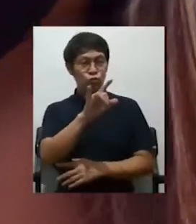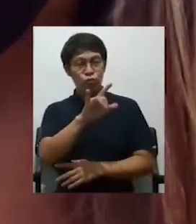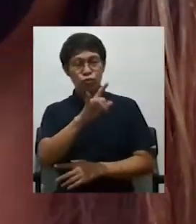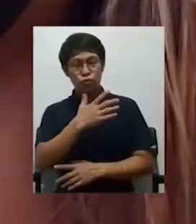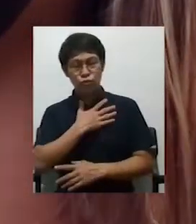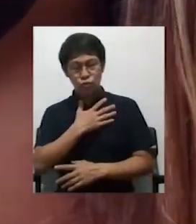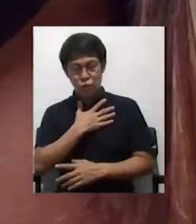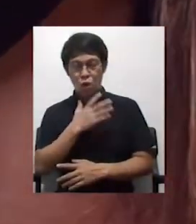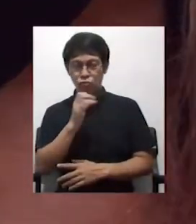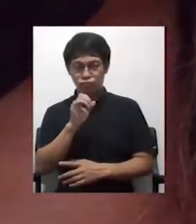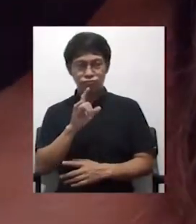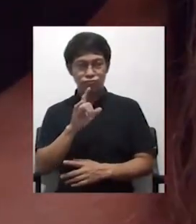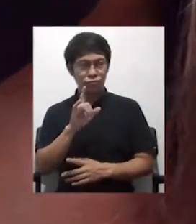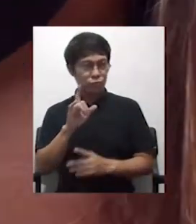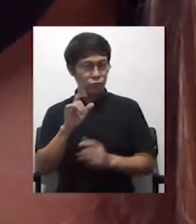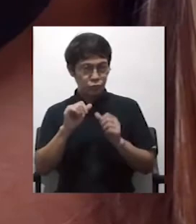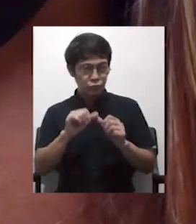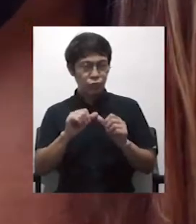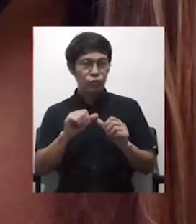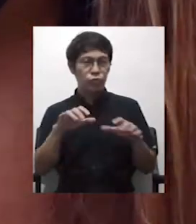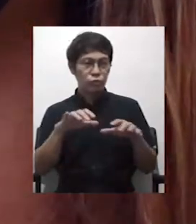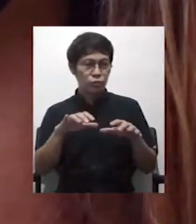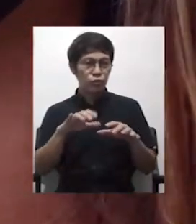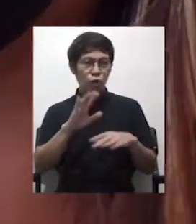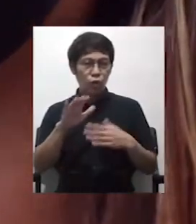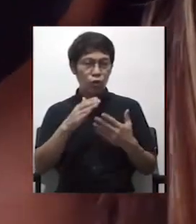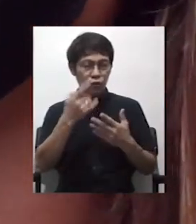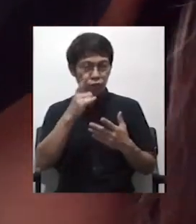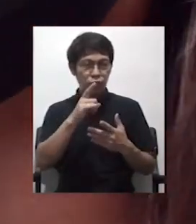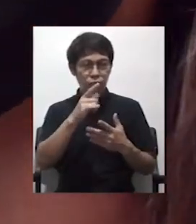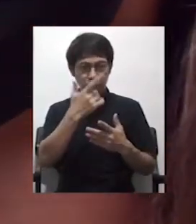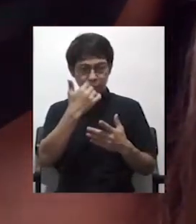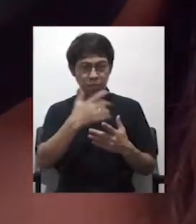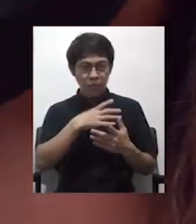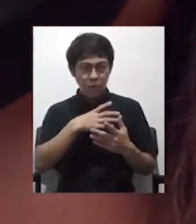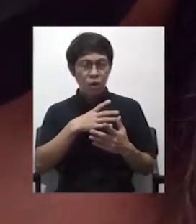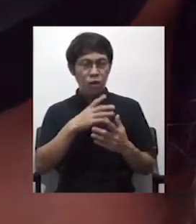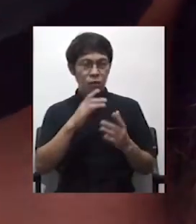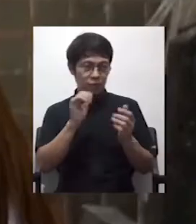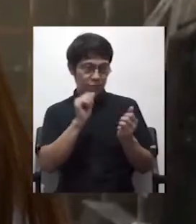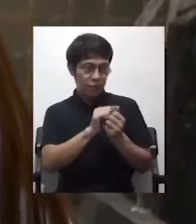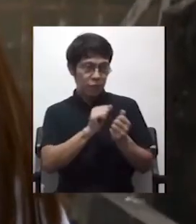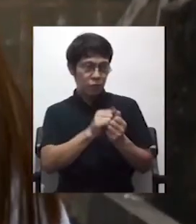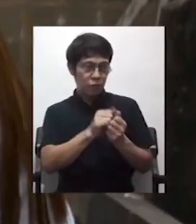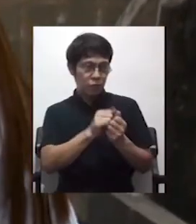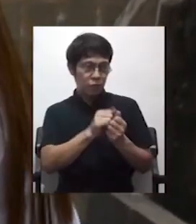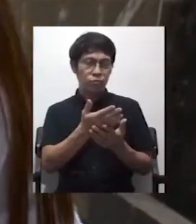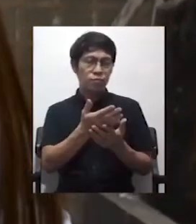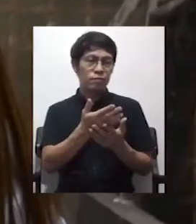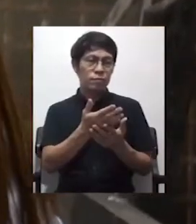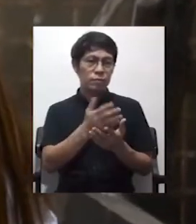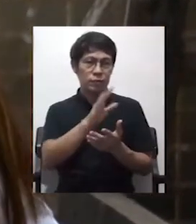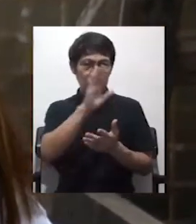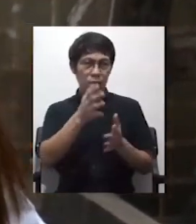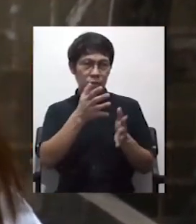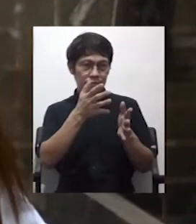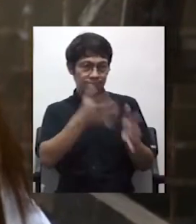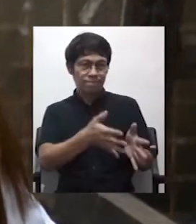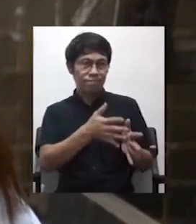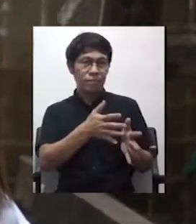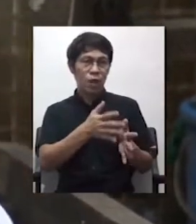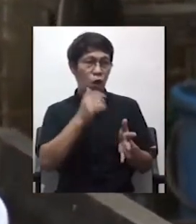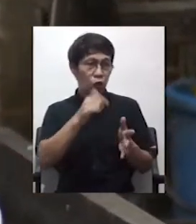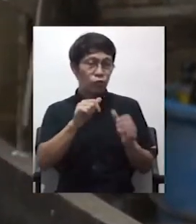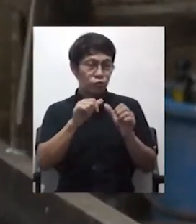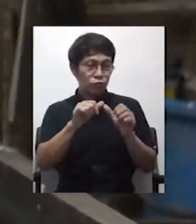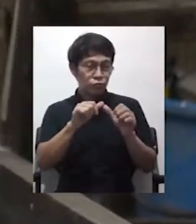Mahal na mahal kita na ako. Lahat gagawin ni mama para sa'yo. Nandito lang lagi si mama sa tabi mo, hindi kita iiwan. Hindi